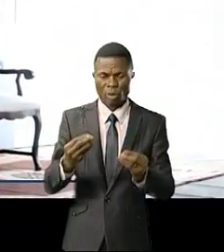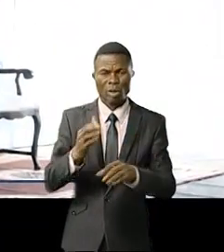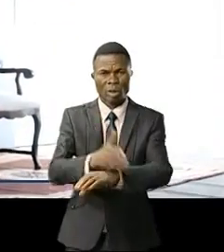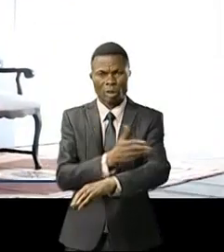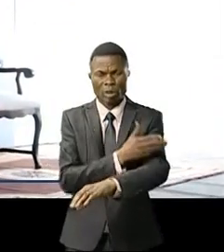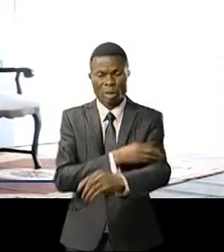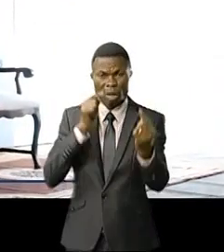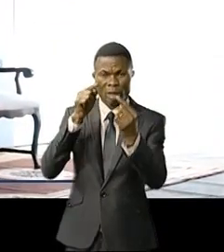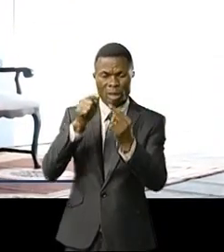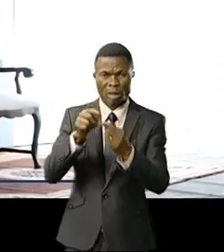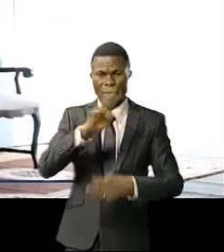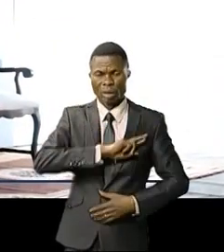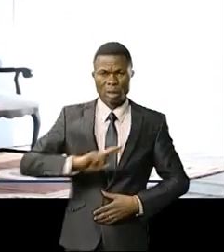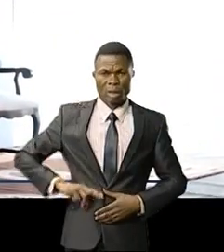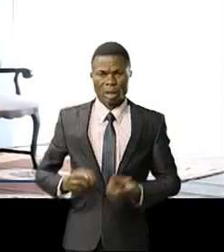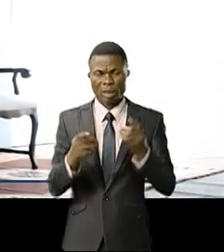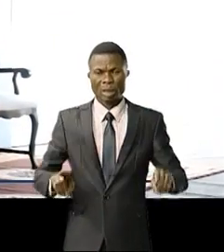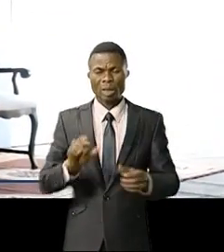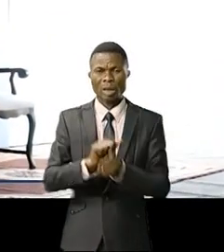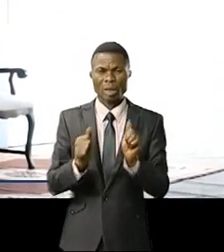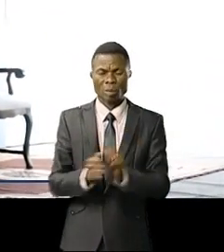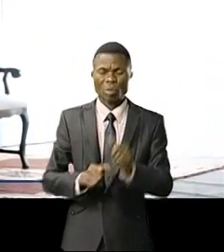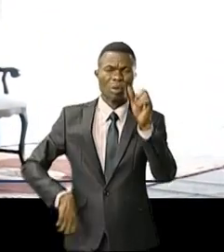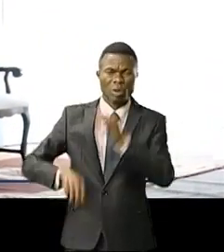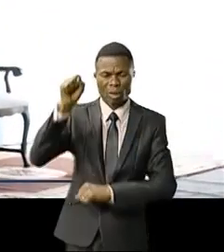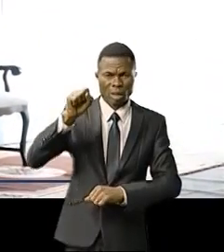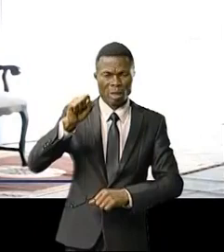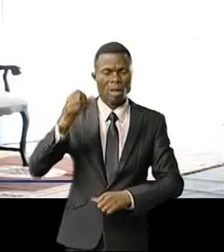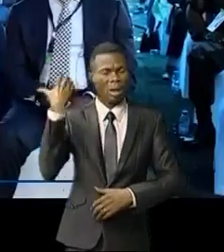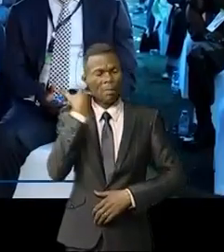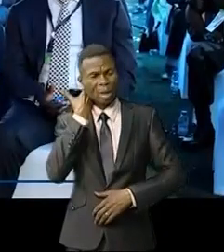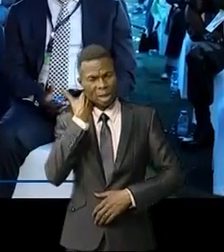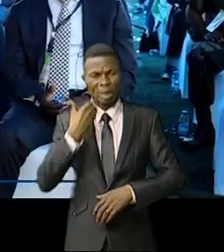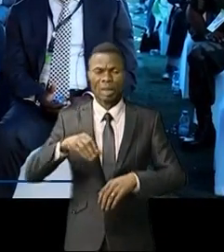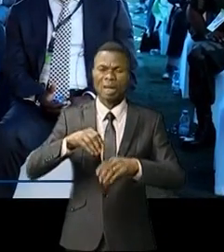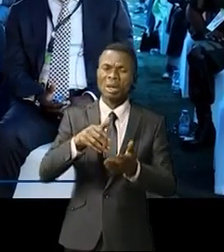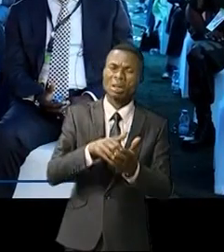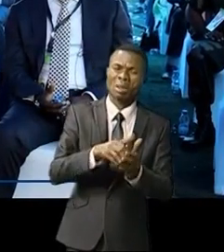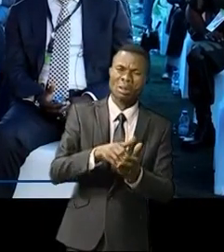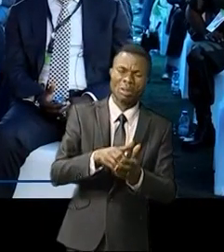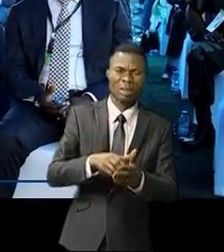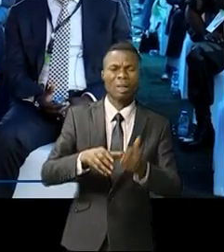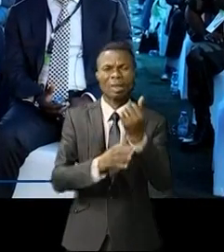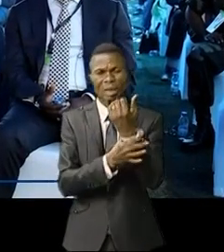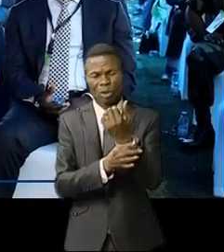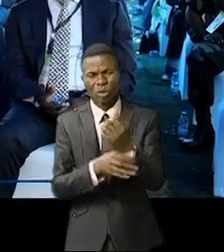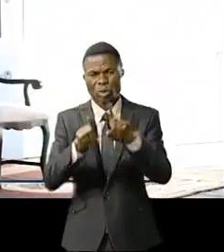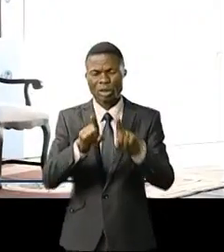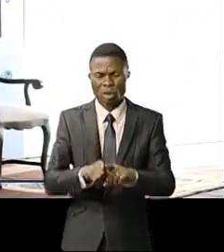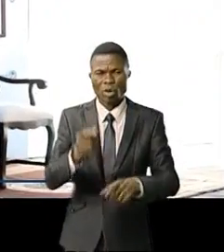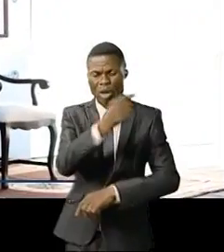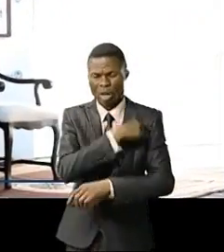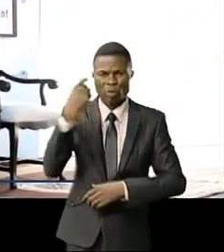les objectifs de la RDC en matière d'éradication de la poliomyélite et de promouvoir la vaccination